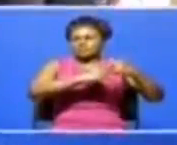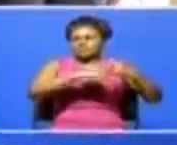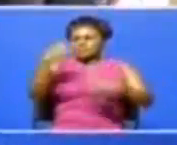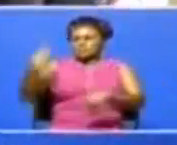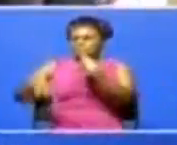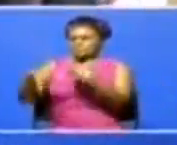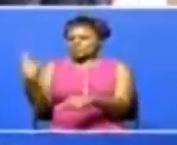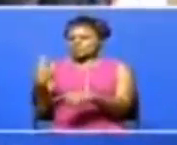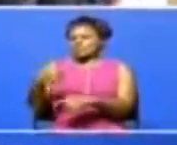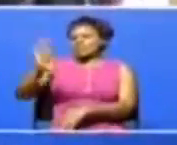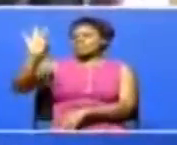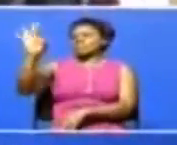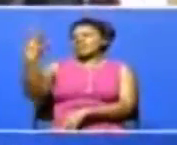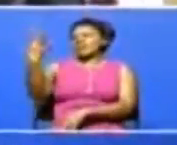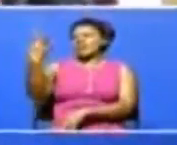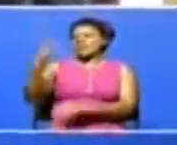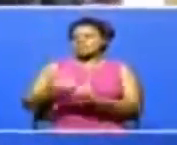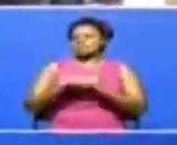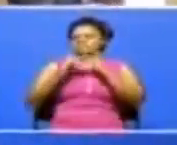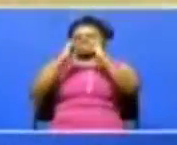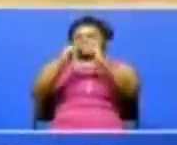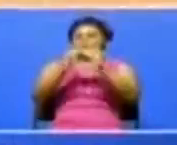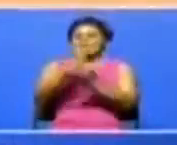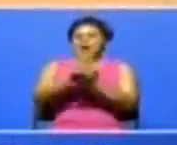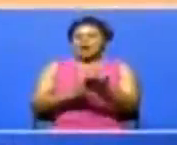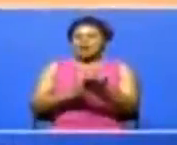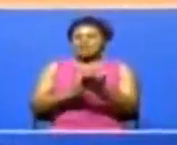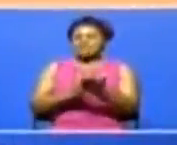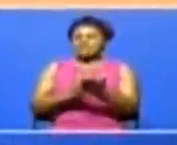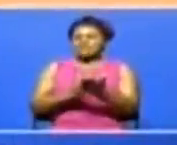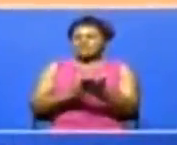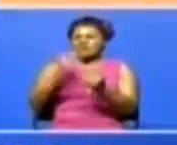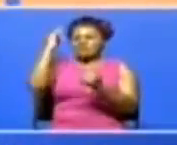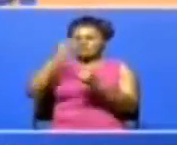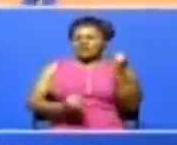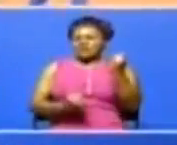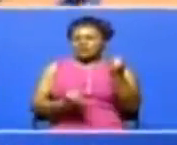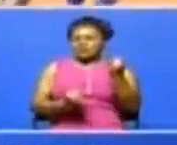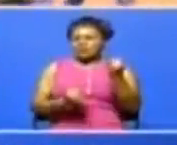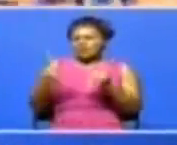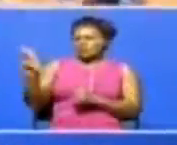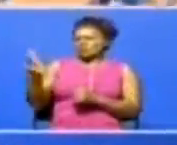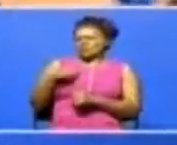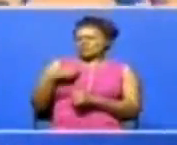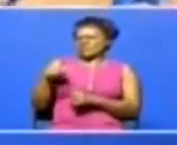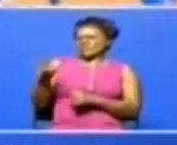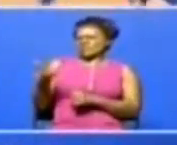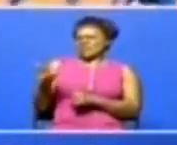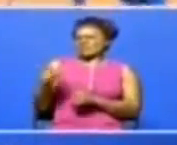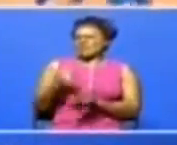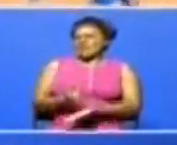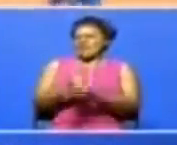Ushindi huo ulikuwa wa tatu na uliwahakikishia nafasi kwenye nusu fainali ya mashindano ya mwaka huu. Kamusinga wanahisi kwamba wana uzoefu wa